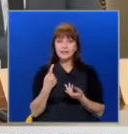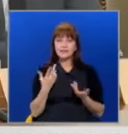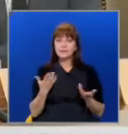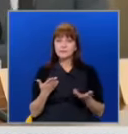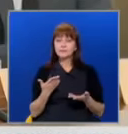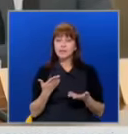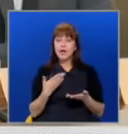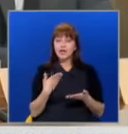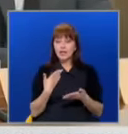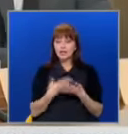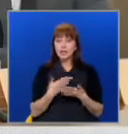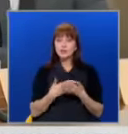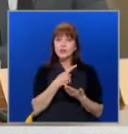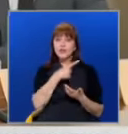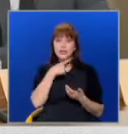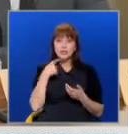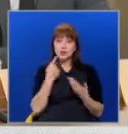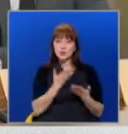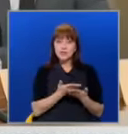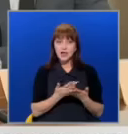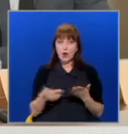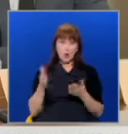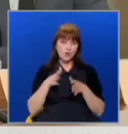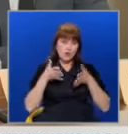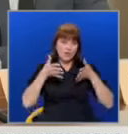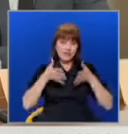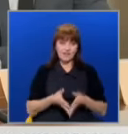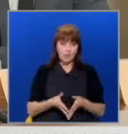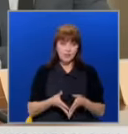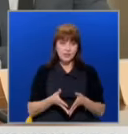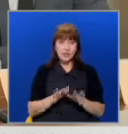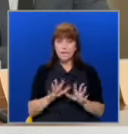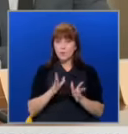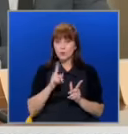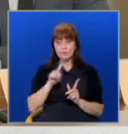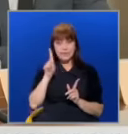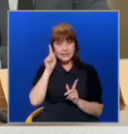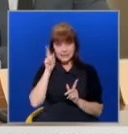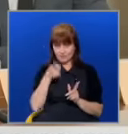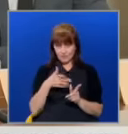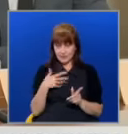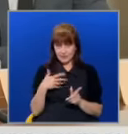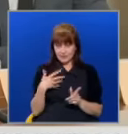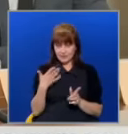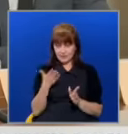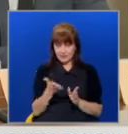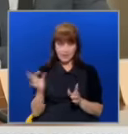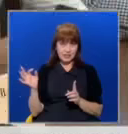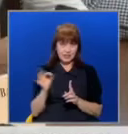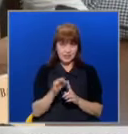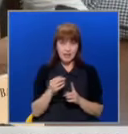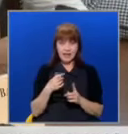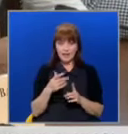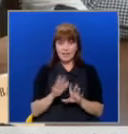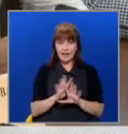с Русия да ги още повече да ги влоши. Може би това е вашата цел, може би искате да скъсаме дипломатически отношения с